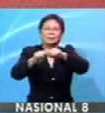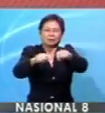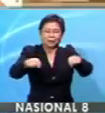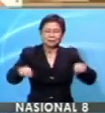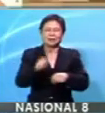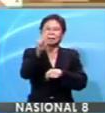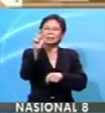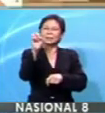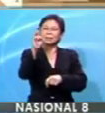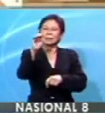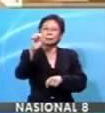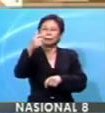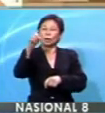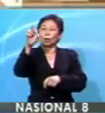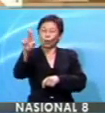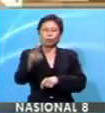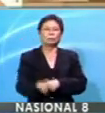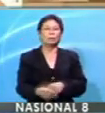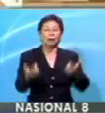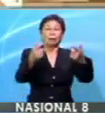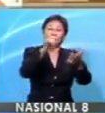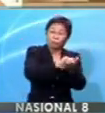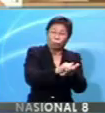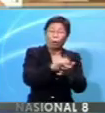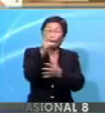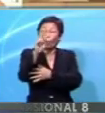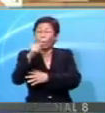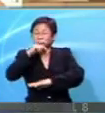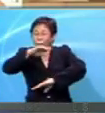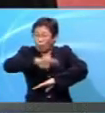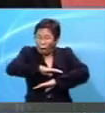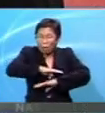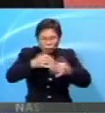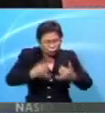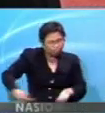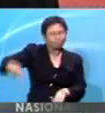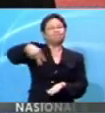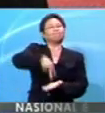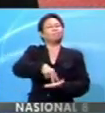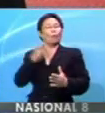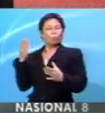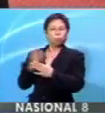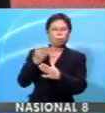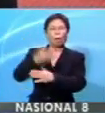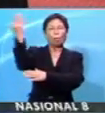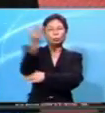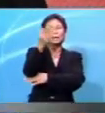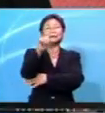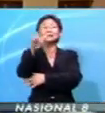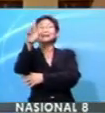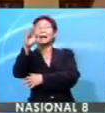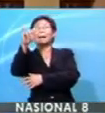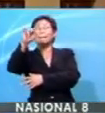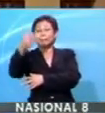temenggor situasi Itu menyaksikan wong yang tidak berpuas hati terus berdiri mengganggu ucapan salbiah